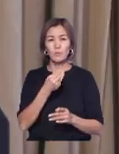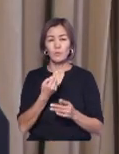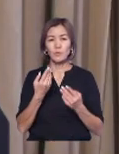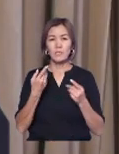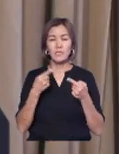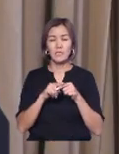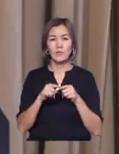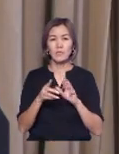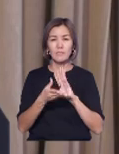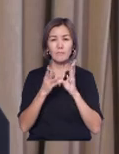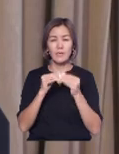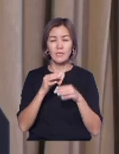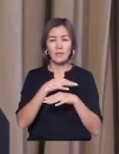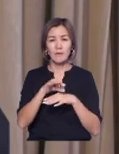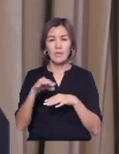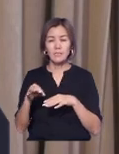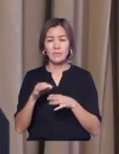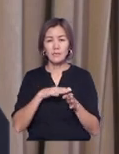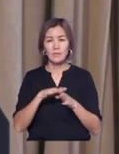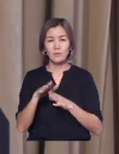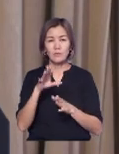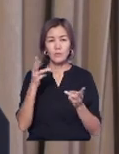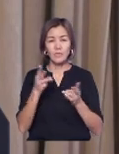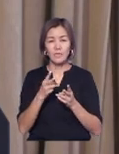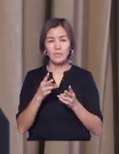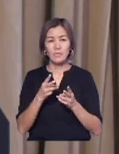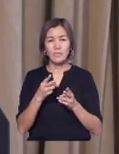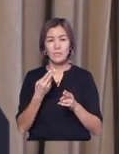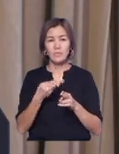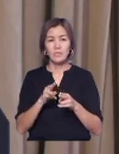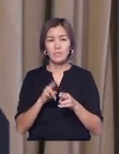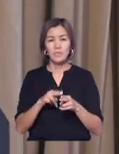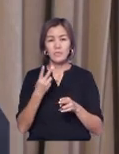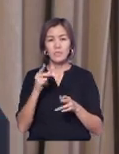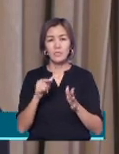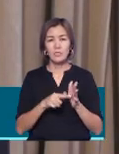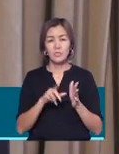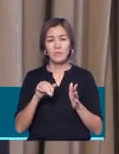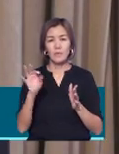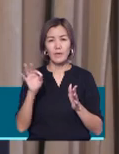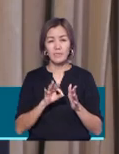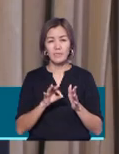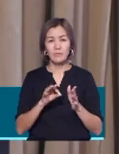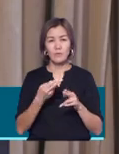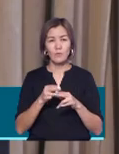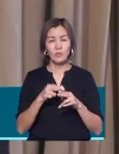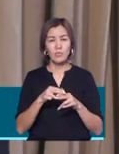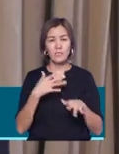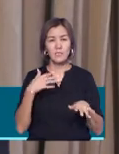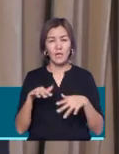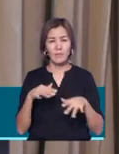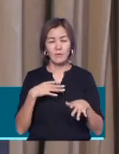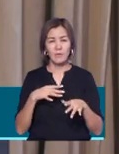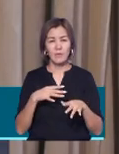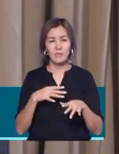жердің 14%-не ғана, ал Ұйғыр ауданында не бары 2,7%-не ғана қолданылады.